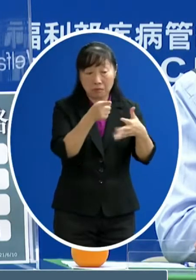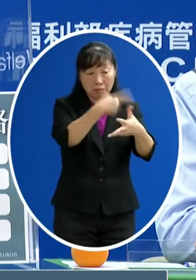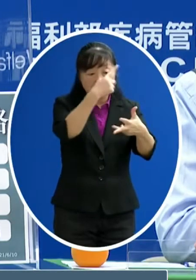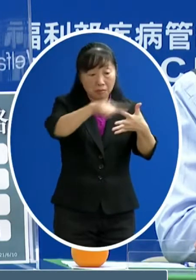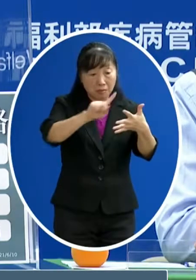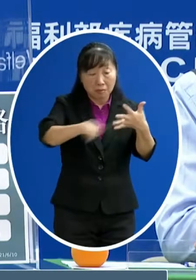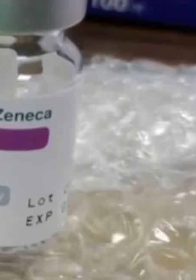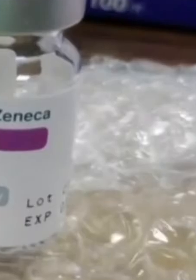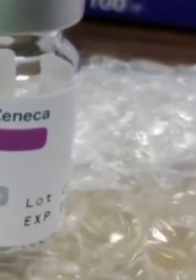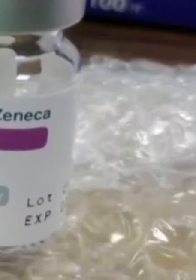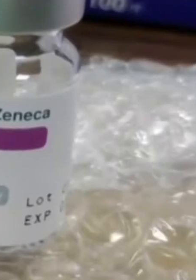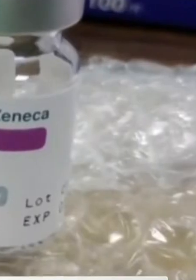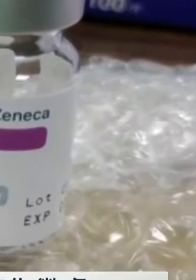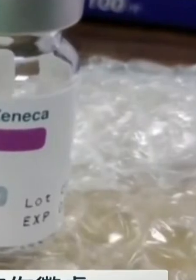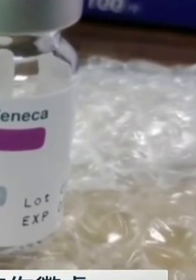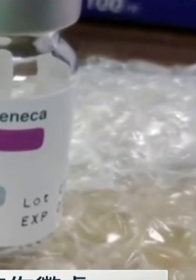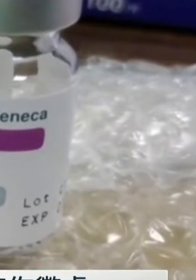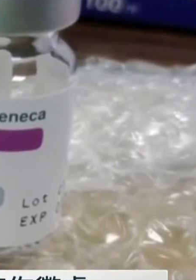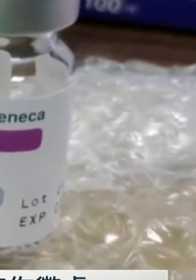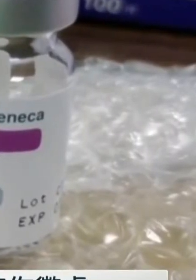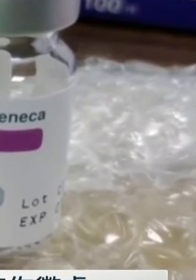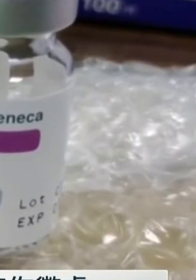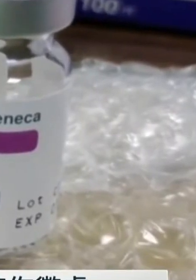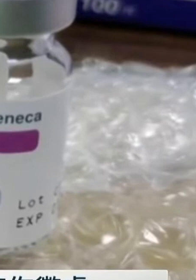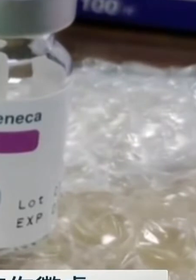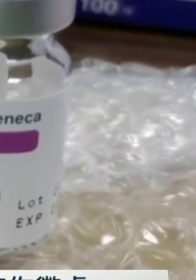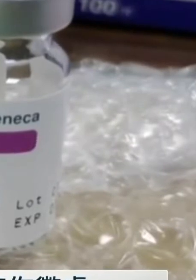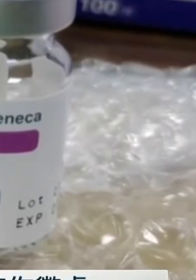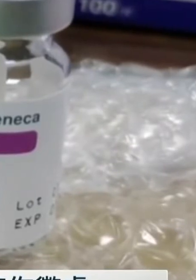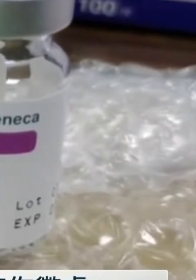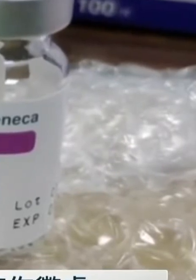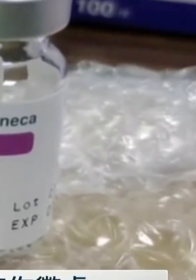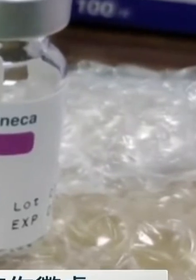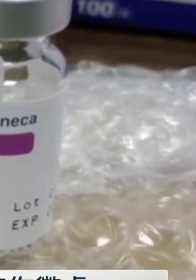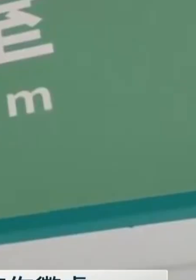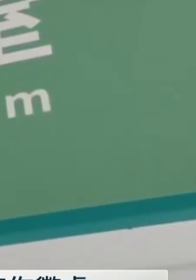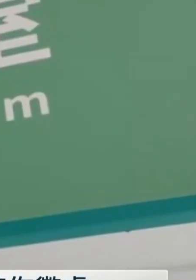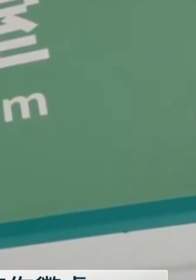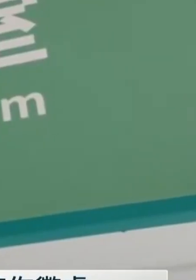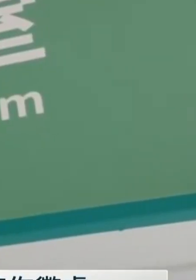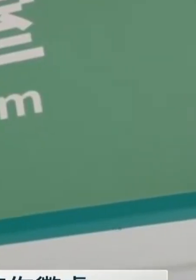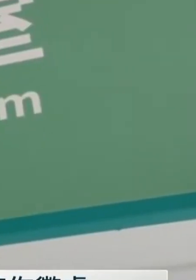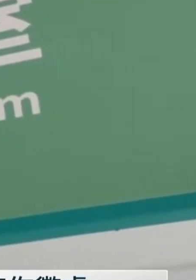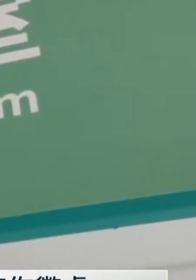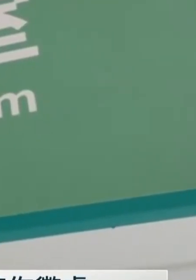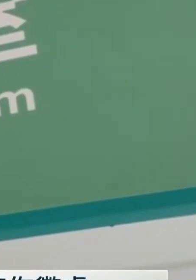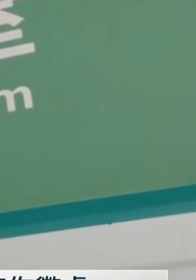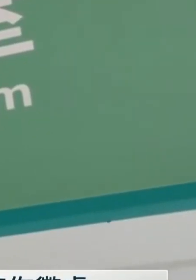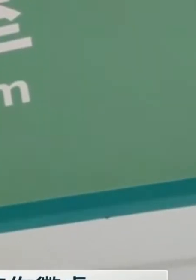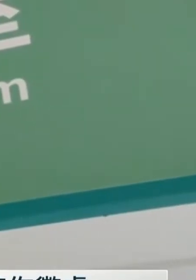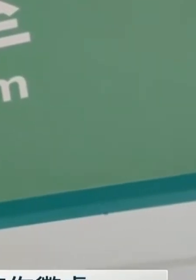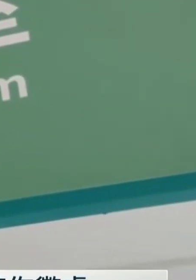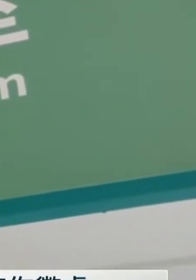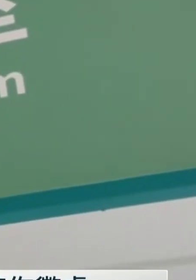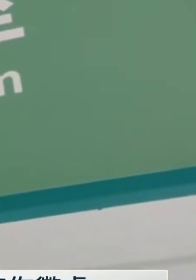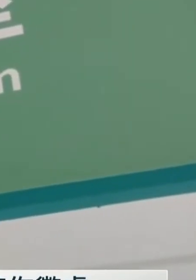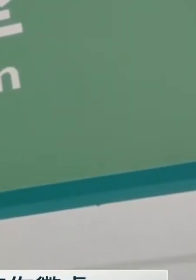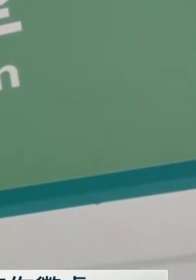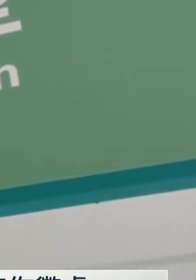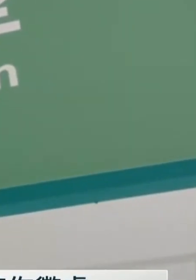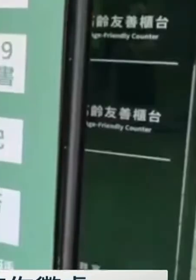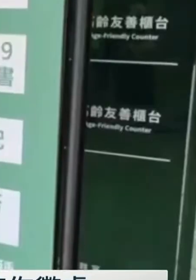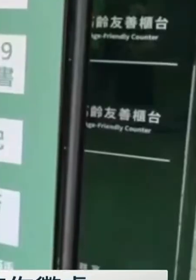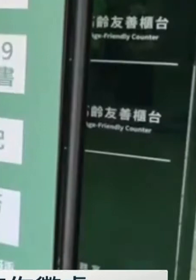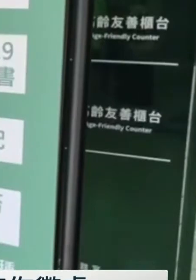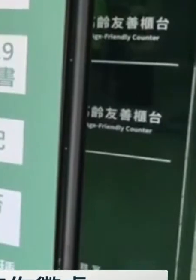三类的人员。 针对诊所违法施打疫苗情形，指挥中心强调会严正开罚，但考量疫情严峻，不